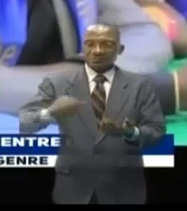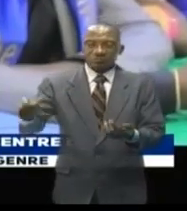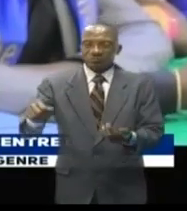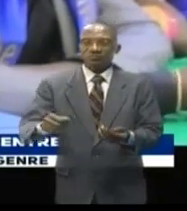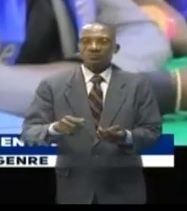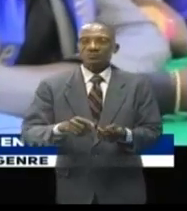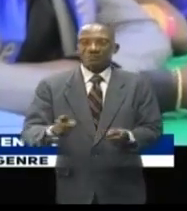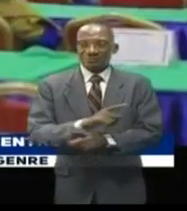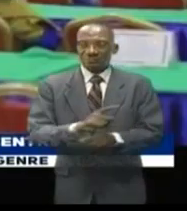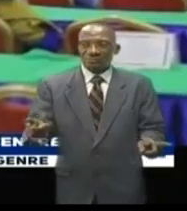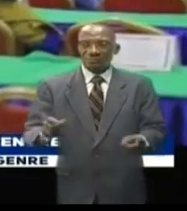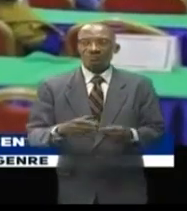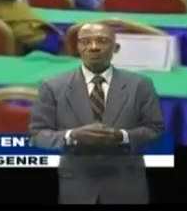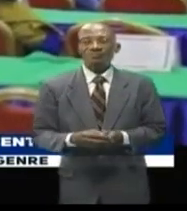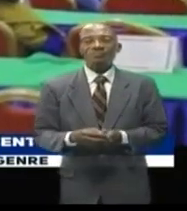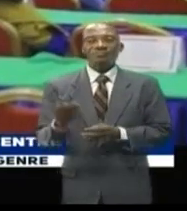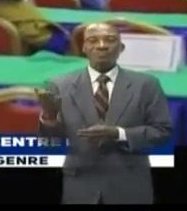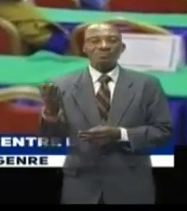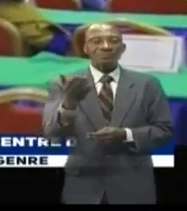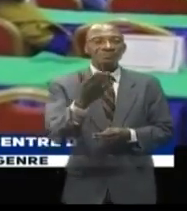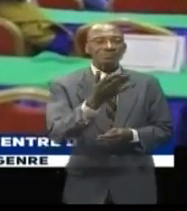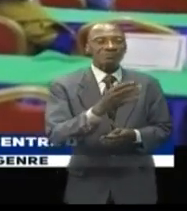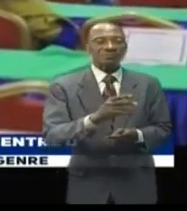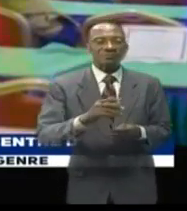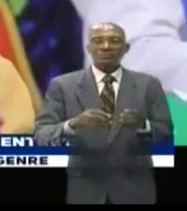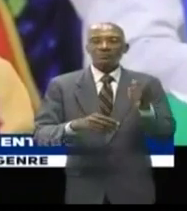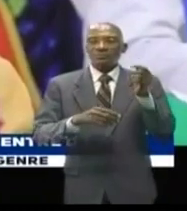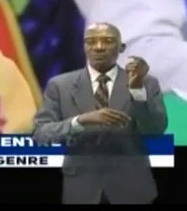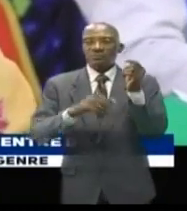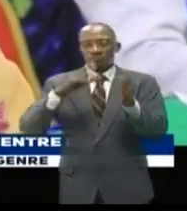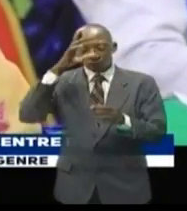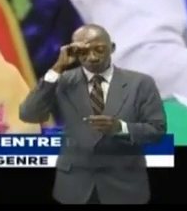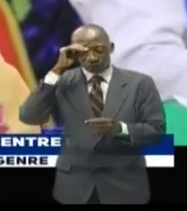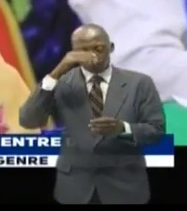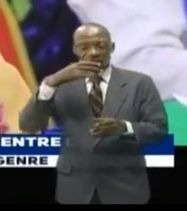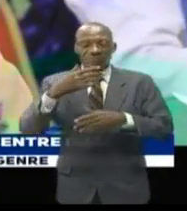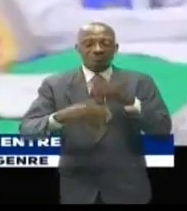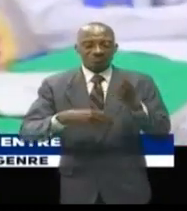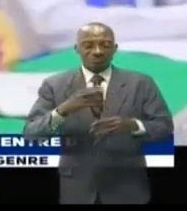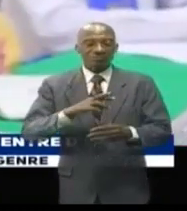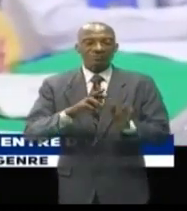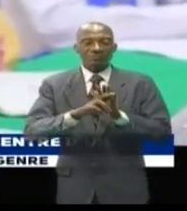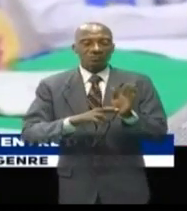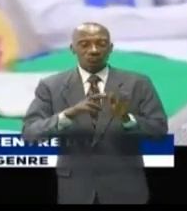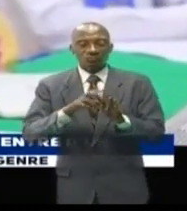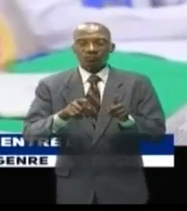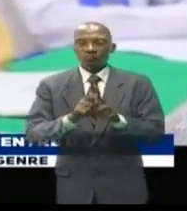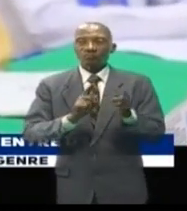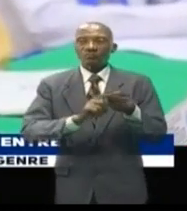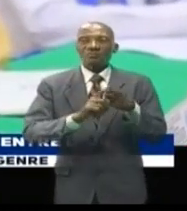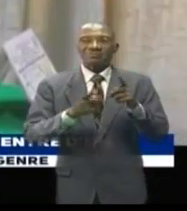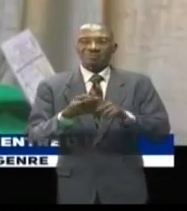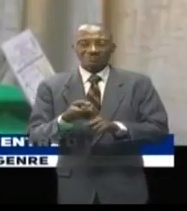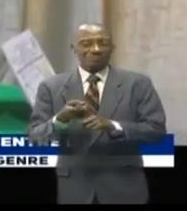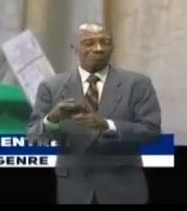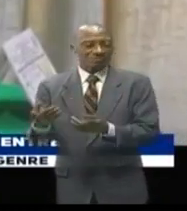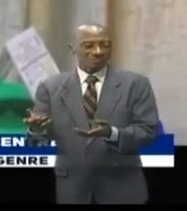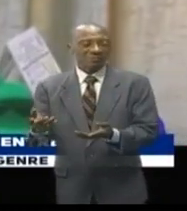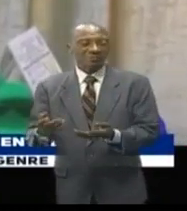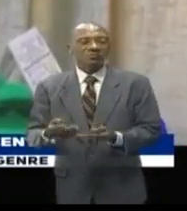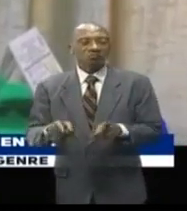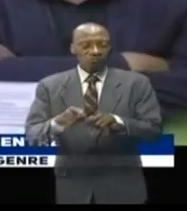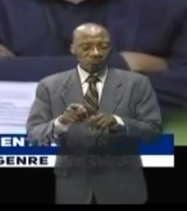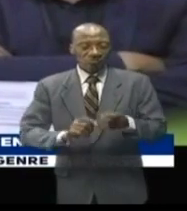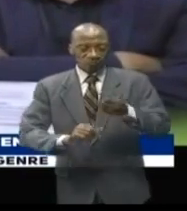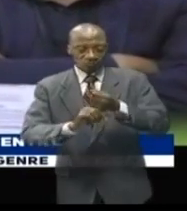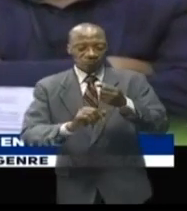interpeller les hommes d'accepter de jouer le rôle des partenaires objets et de prendre en considération les initiatives des femmes et de